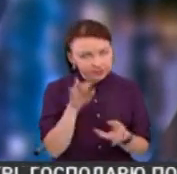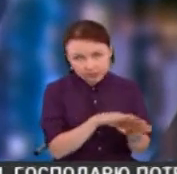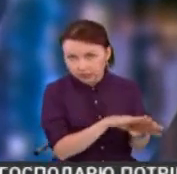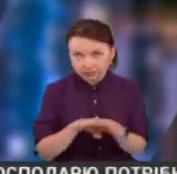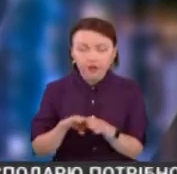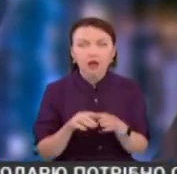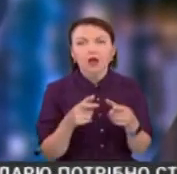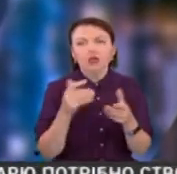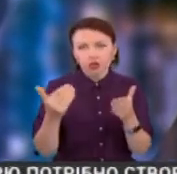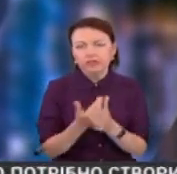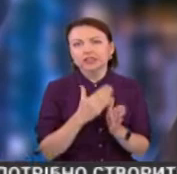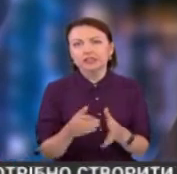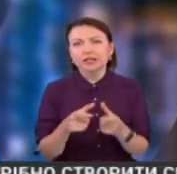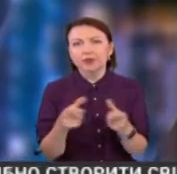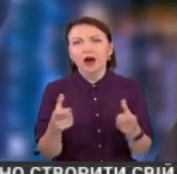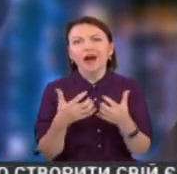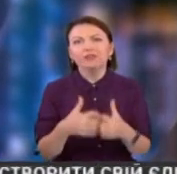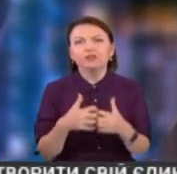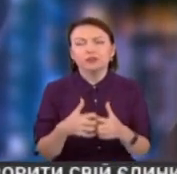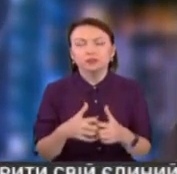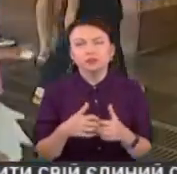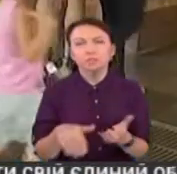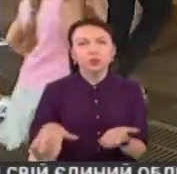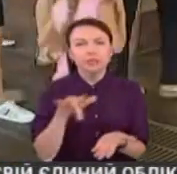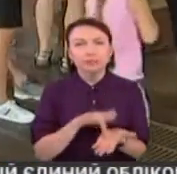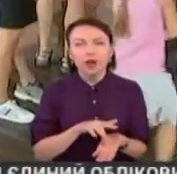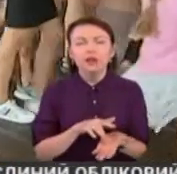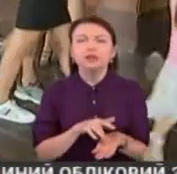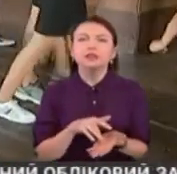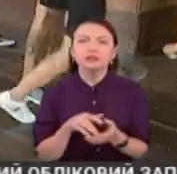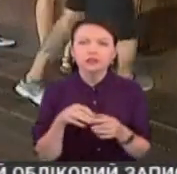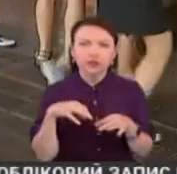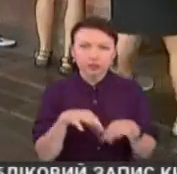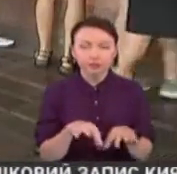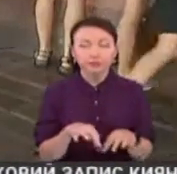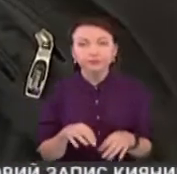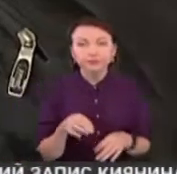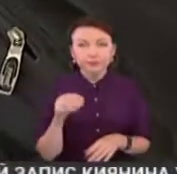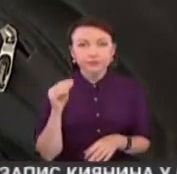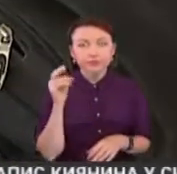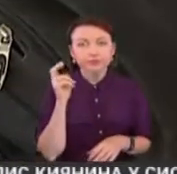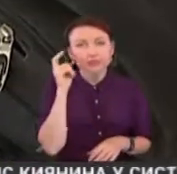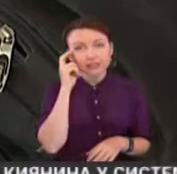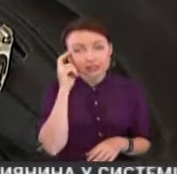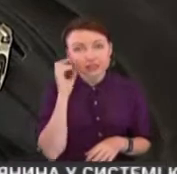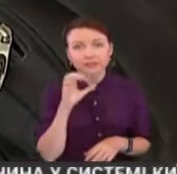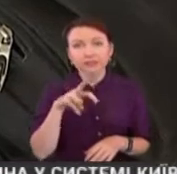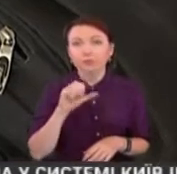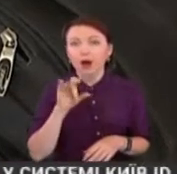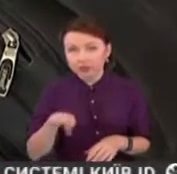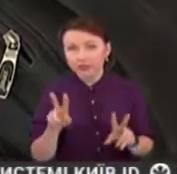системою автоматизованої оплати проїзду в муніципальному транспорті. Картка «Київ Смарт Карт» – це носій